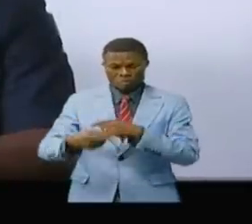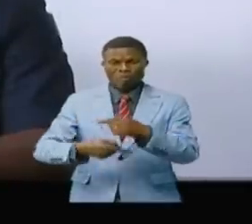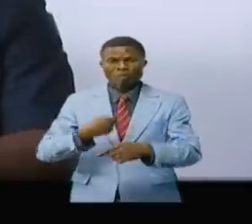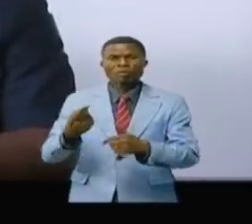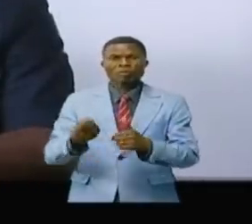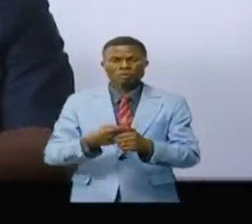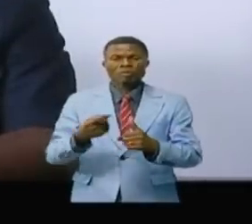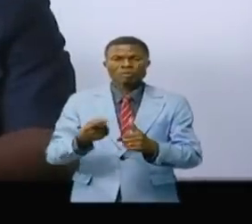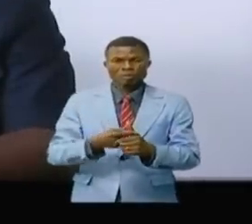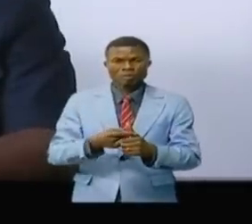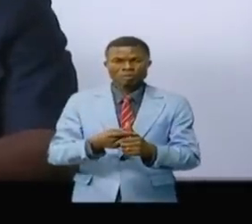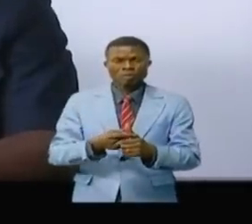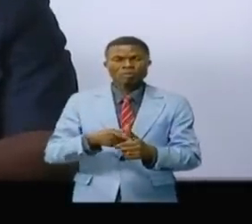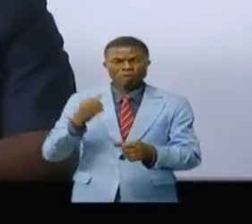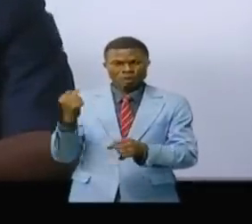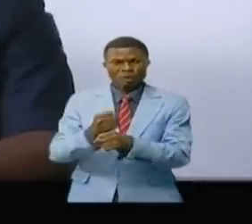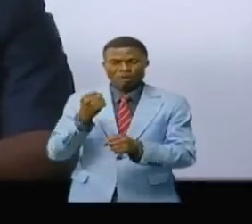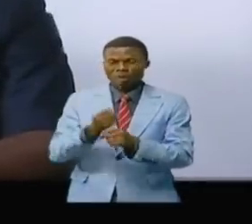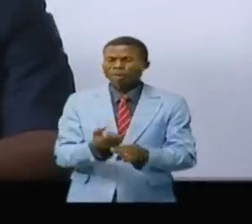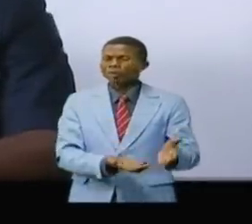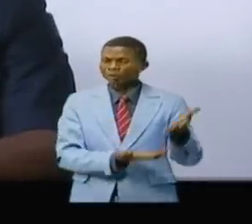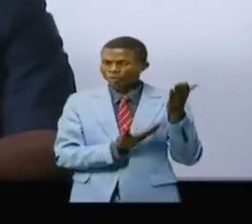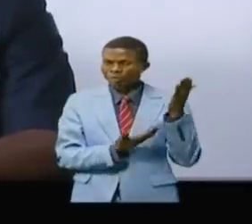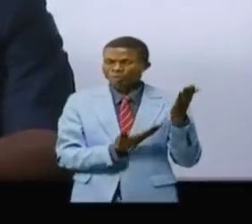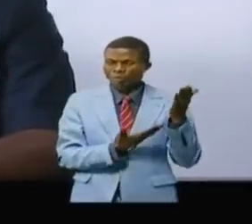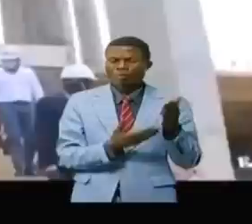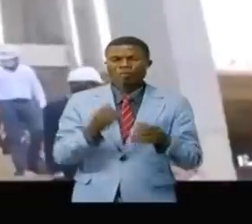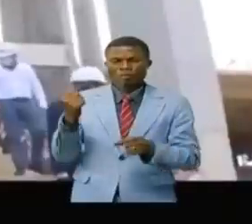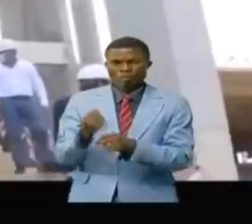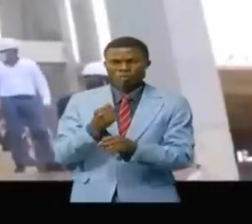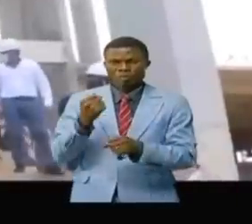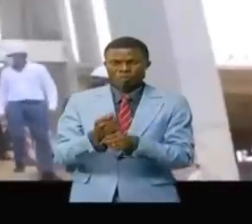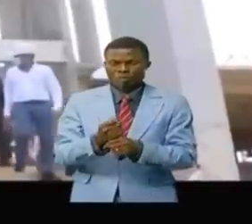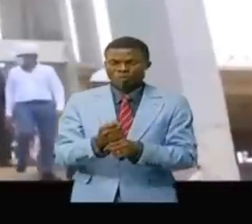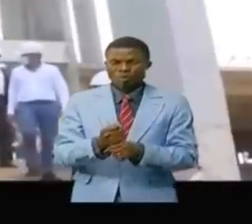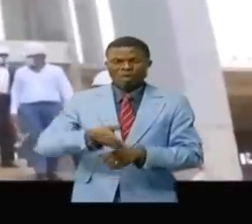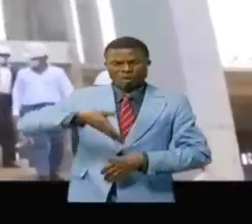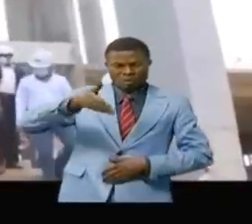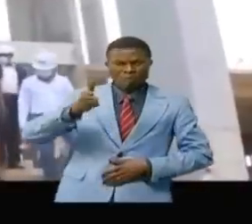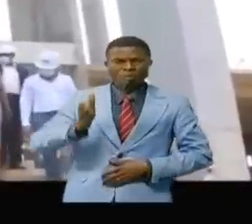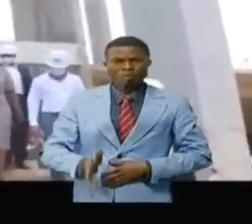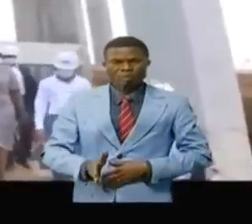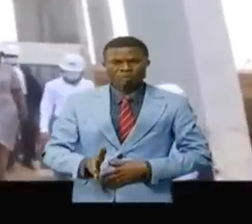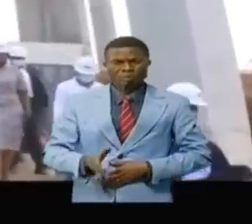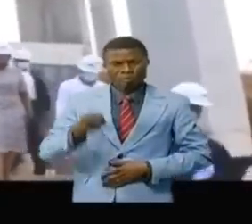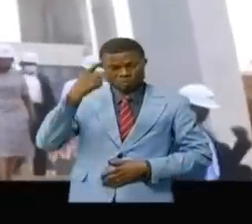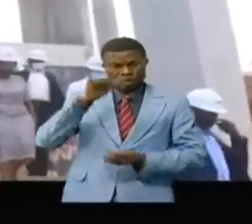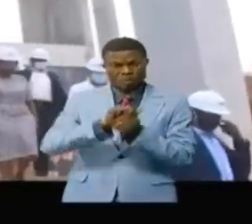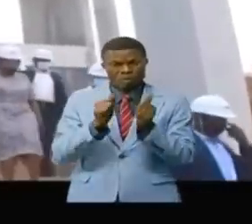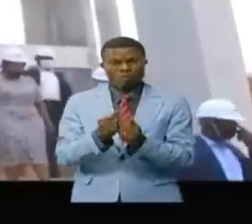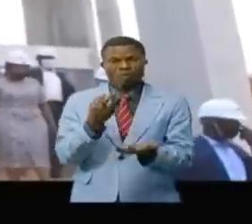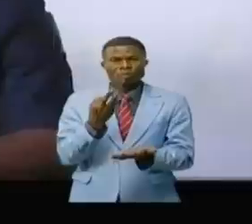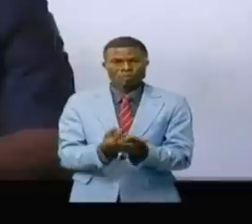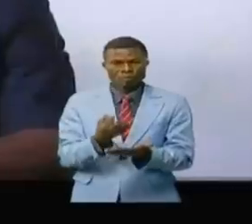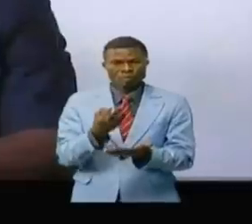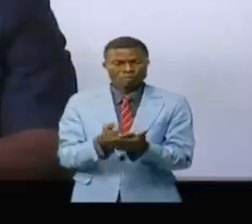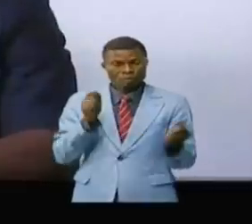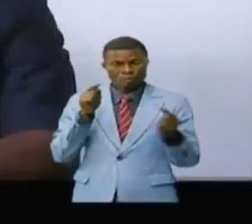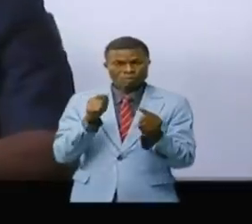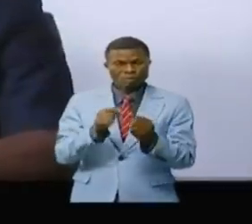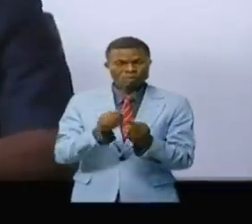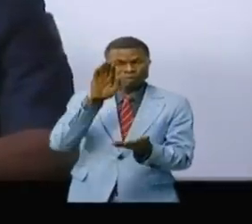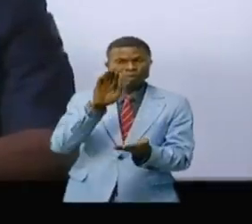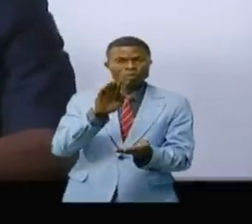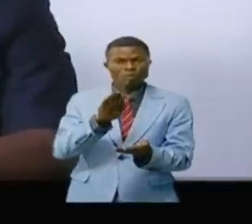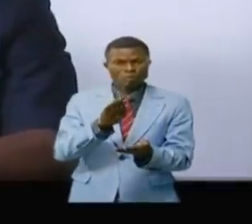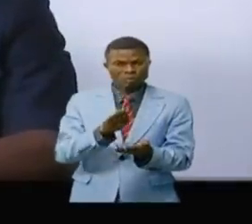par faire un travail de fond, un travail de génie en matière de finances, jusqu'à